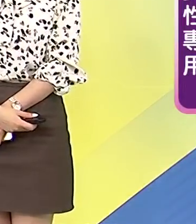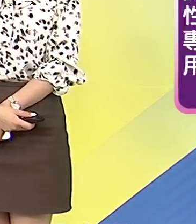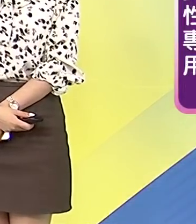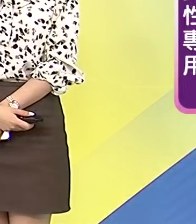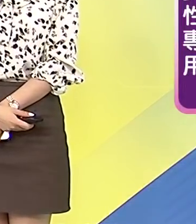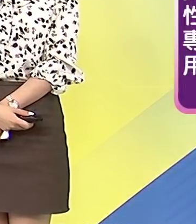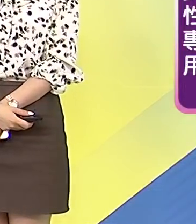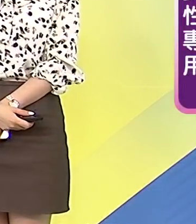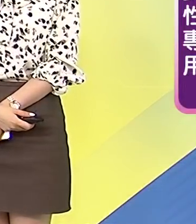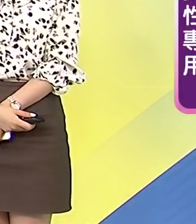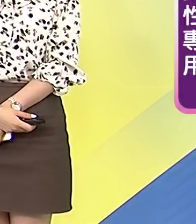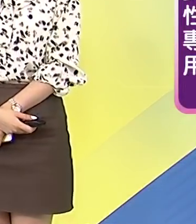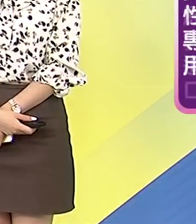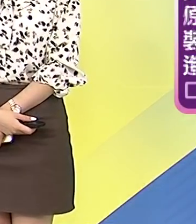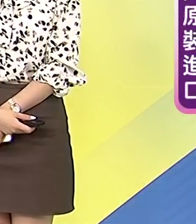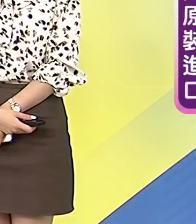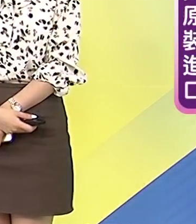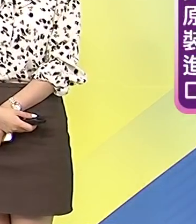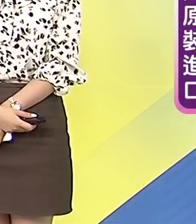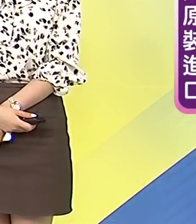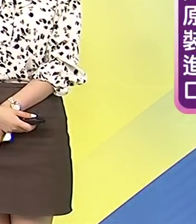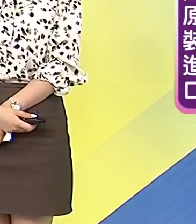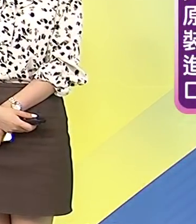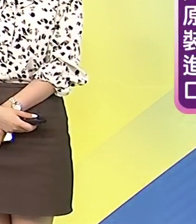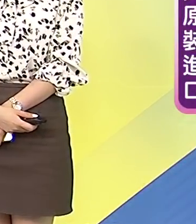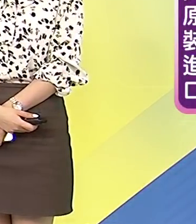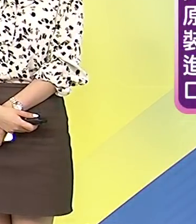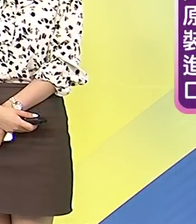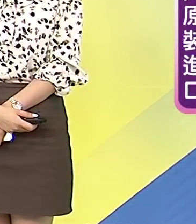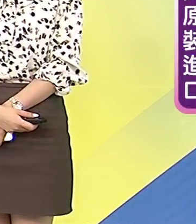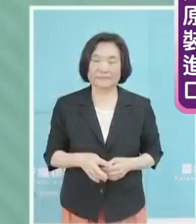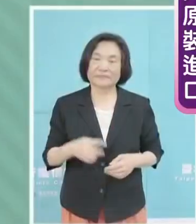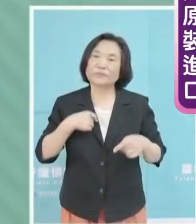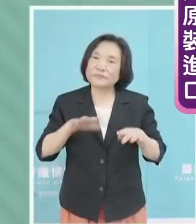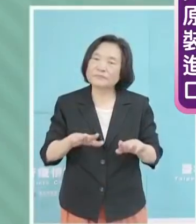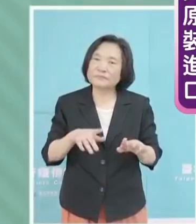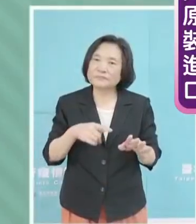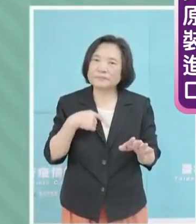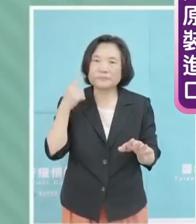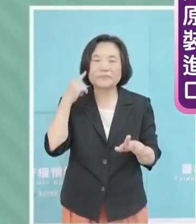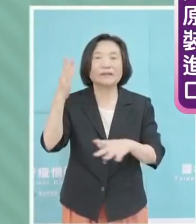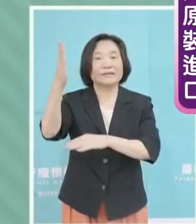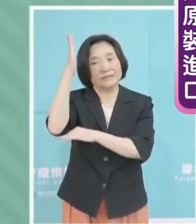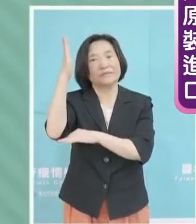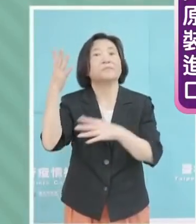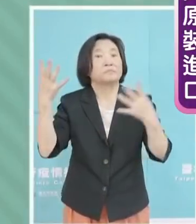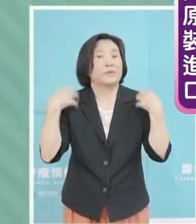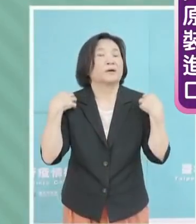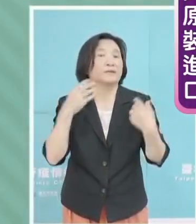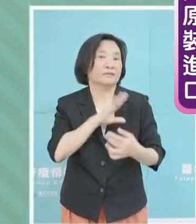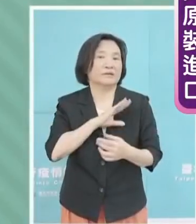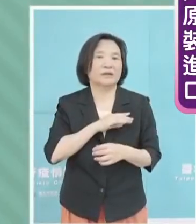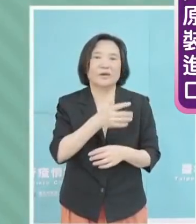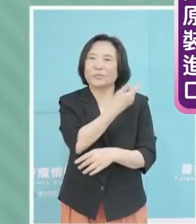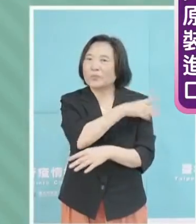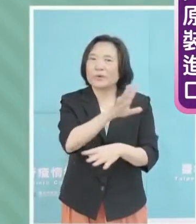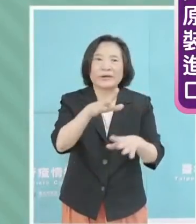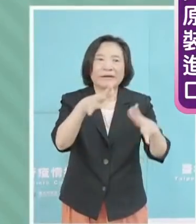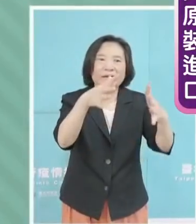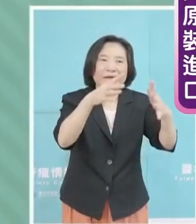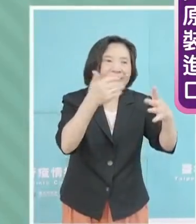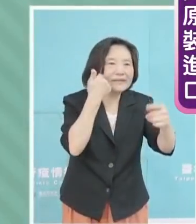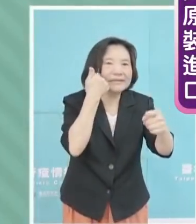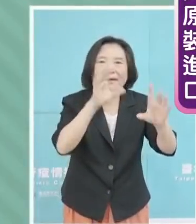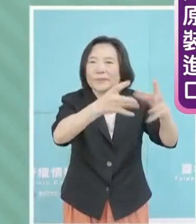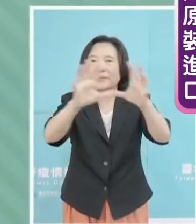来，尽快打一打，才是最有效率的应用。 还是要有政府嘛，这政府不管是哪一国，要有政府去负